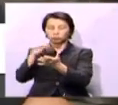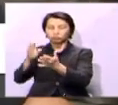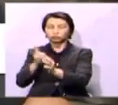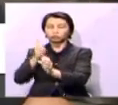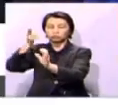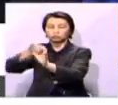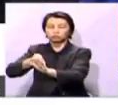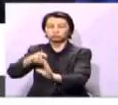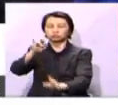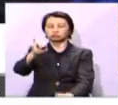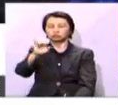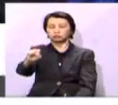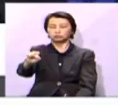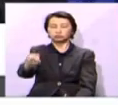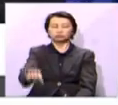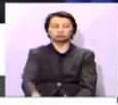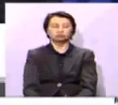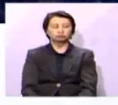menganggotai Daesh.